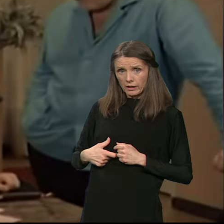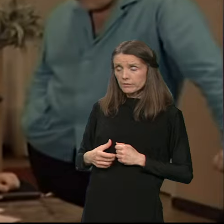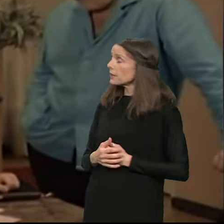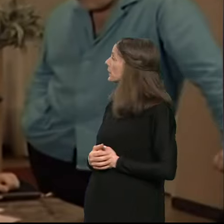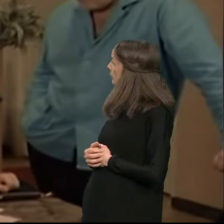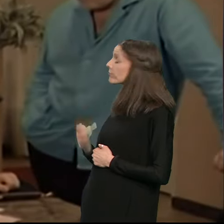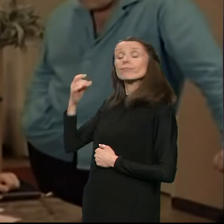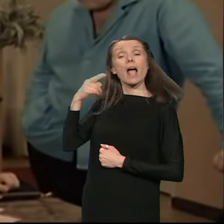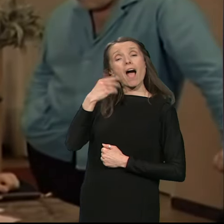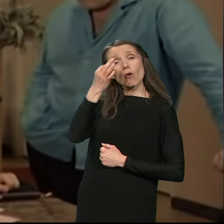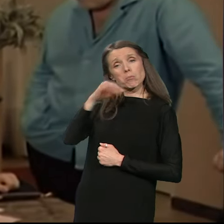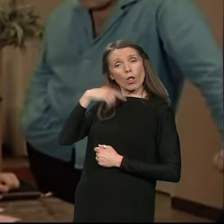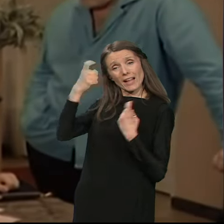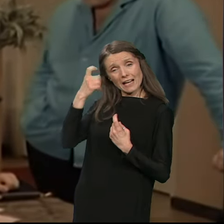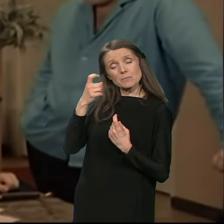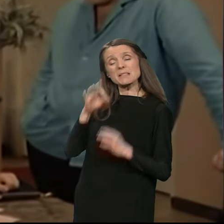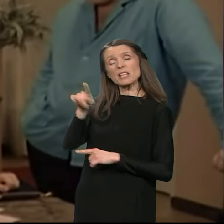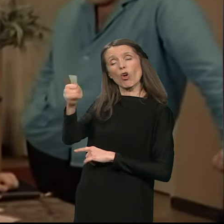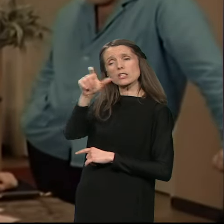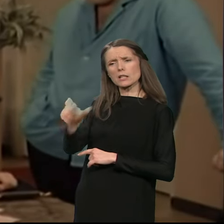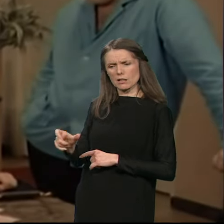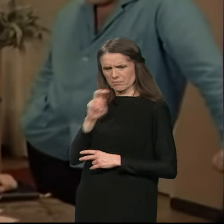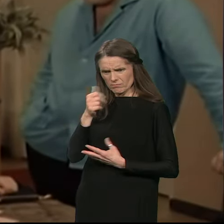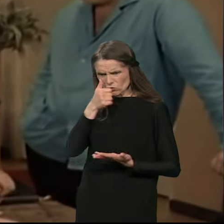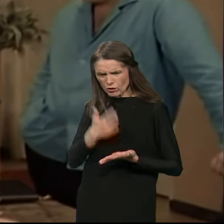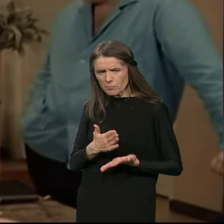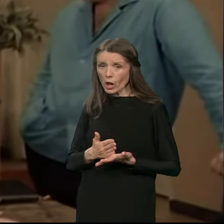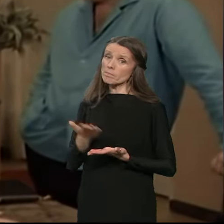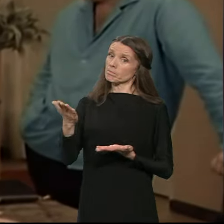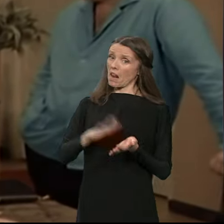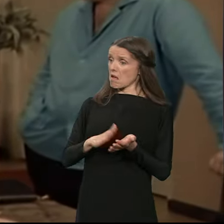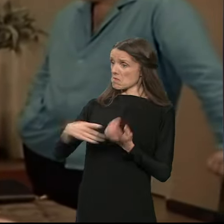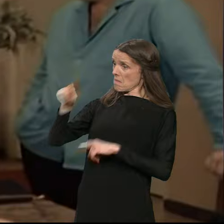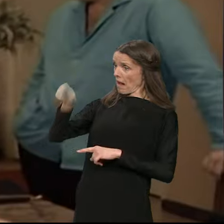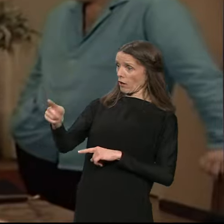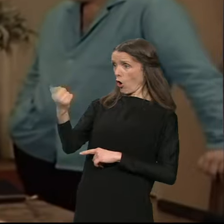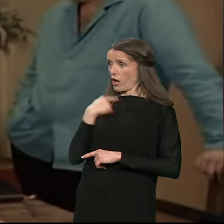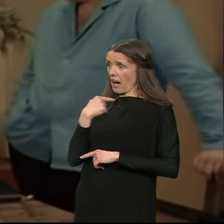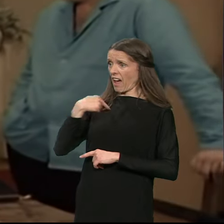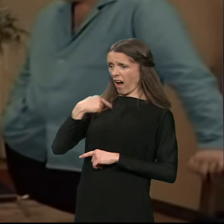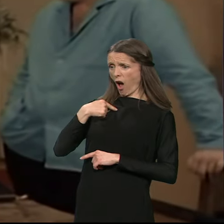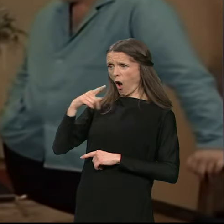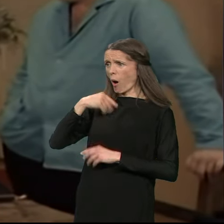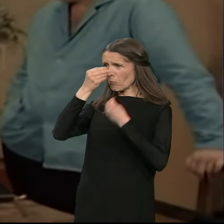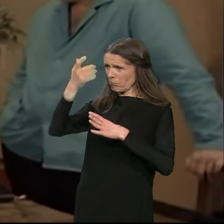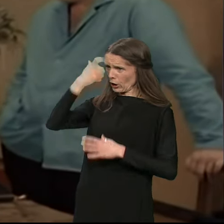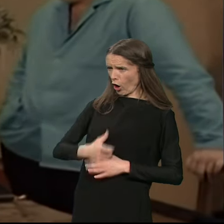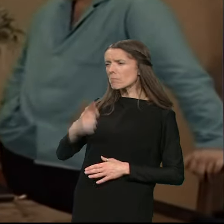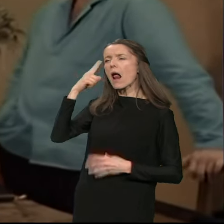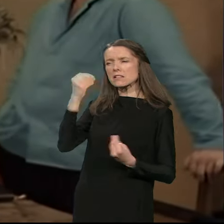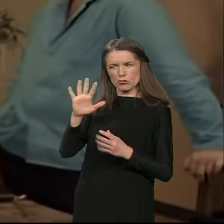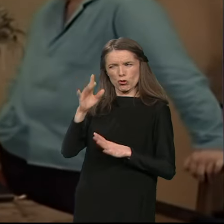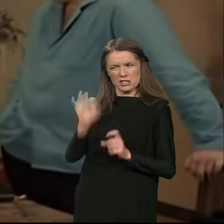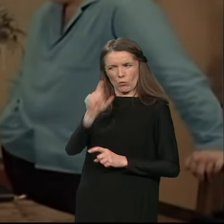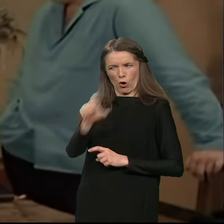Pa kad bolje razmisli, možda i jesi. Pa šta je bilo se? Ako jednoj ženi govore da se olinjala i da je očerupana, onda je to verovatno zasluga muža. A